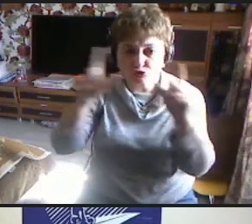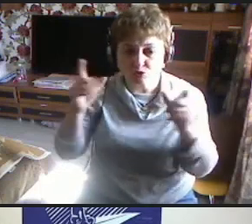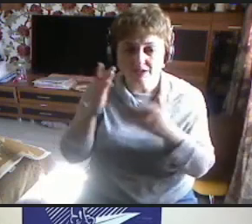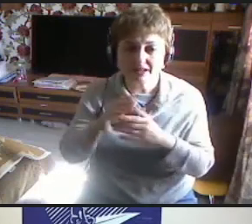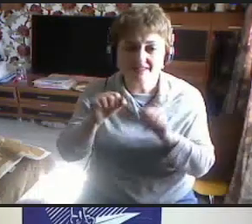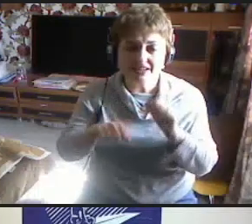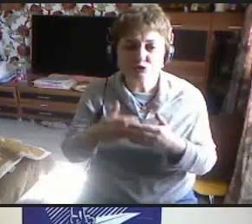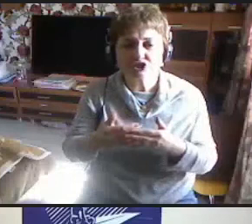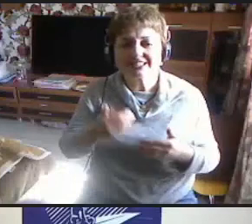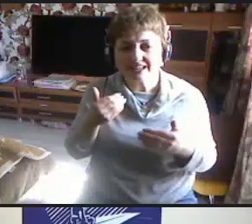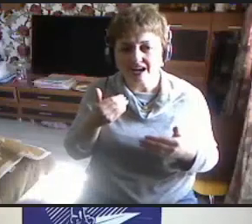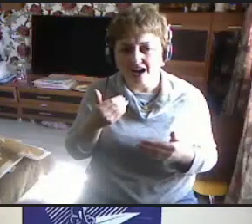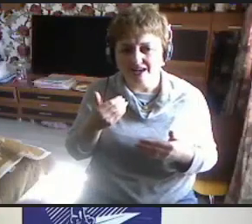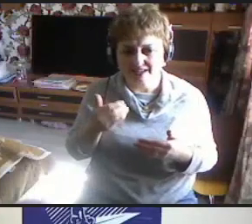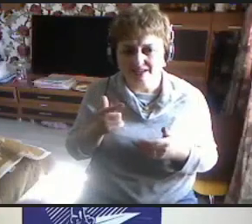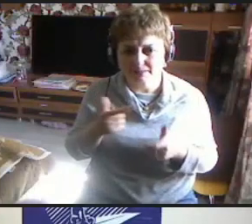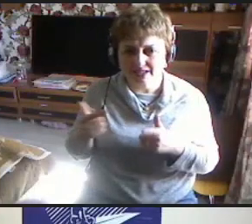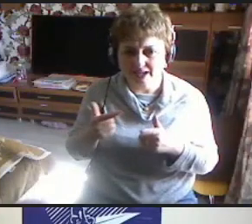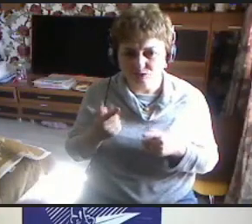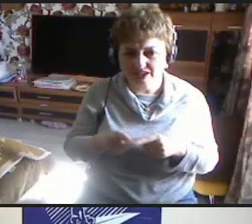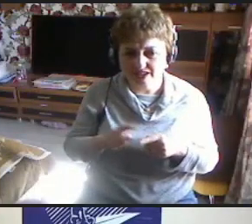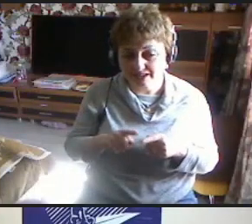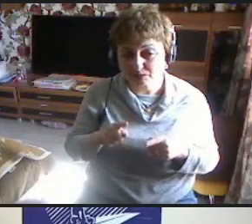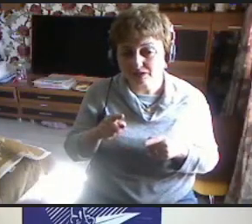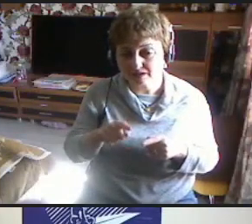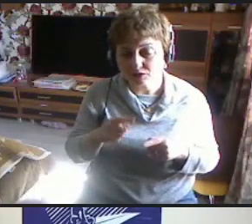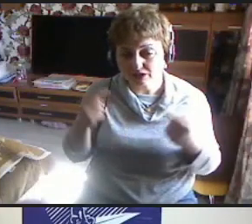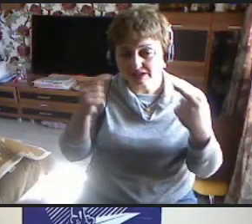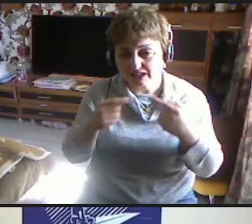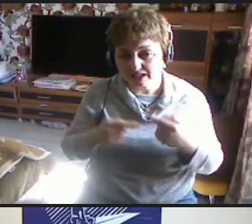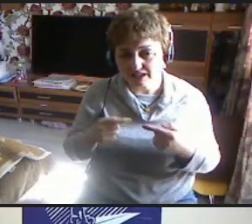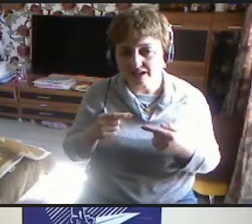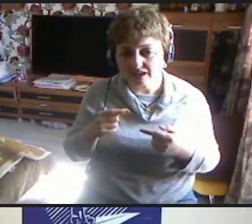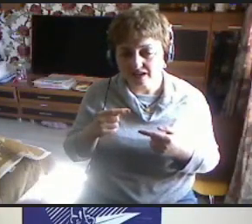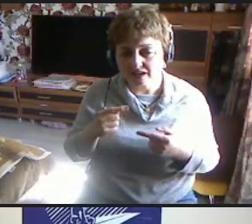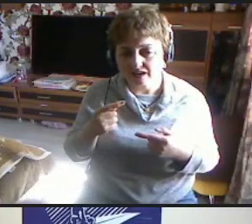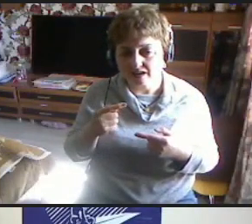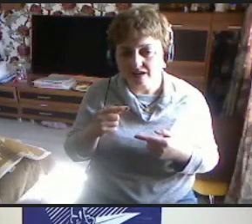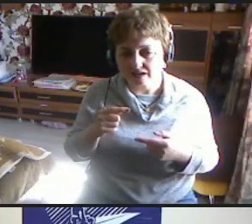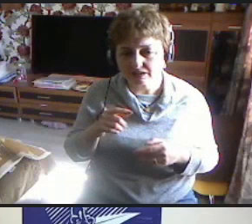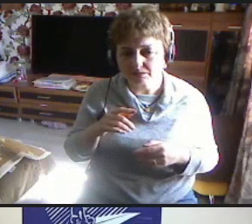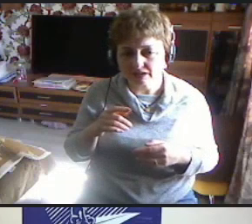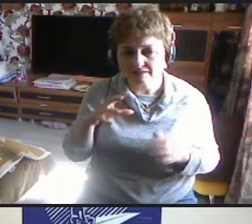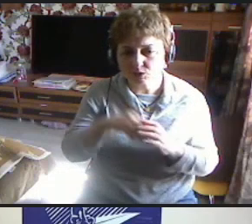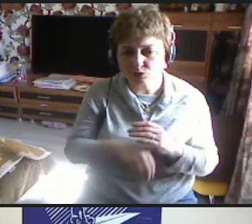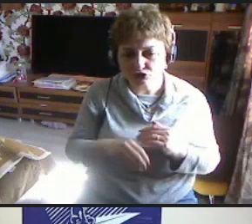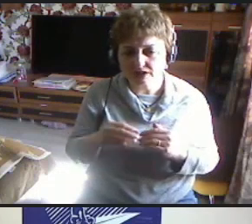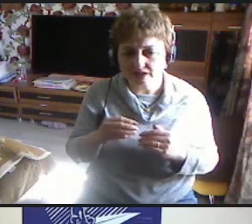к этому уже подготовиться. Это, соответственно, облегчит, так сказать, включение этого ребенка в